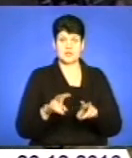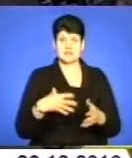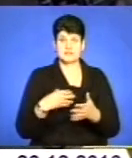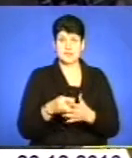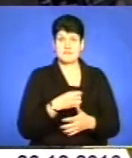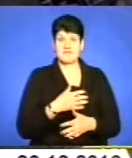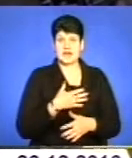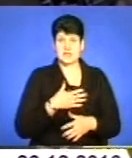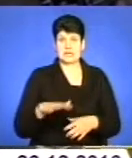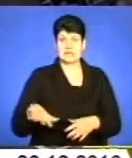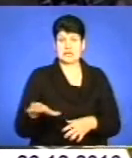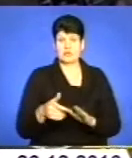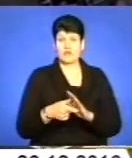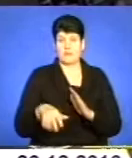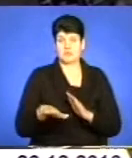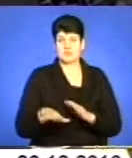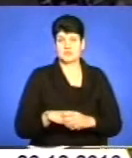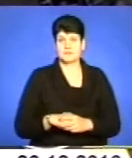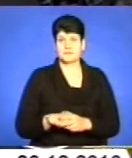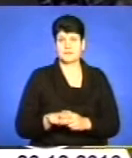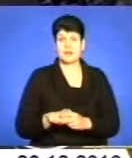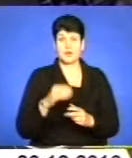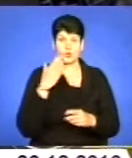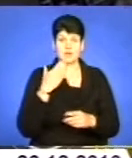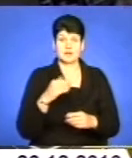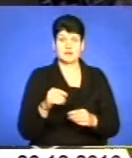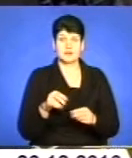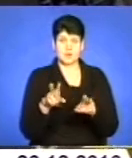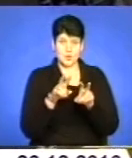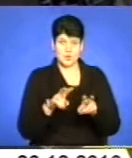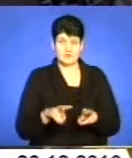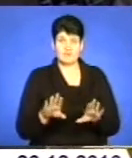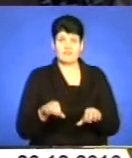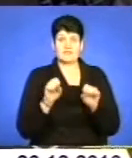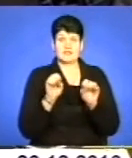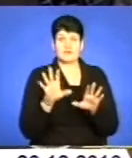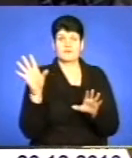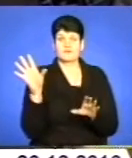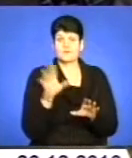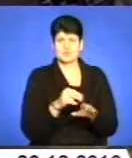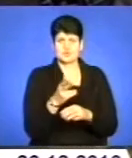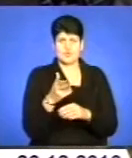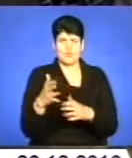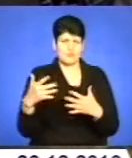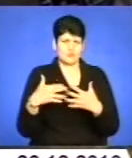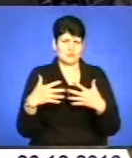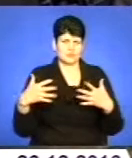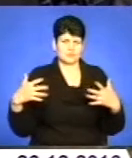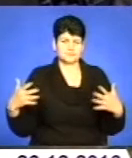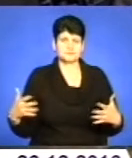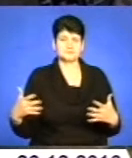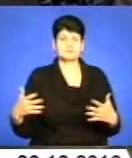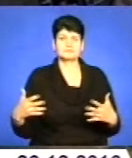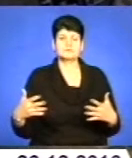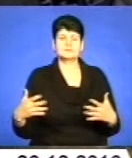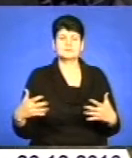приватній території і в приміщеннях. І в ході огляду видав всю наявну в нього зброю. При цьому